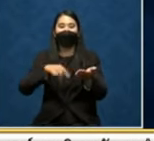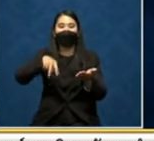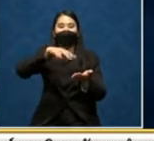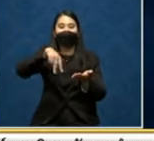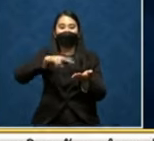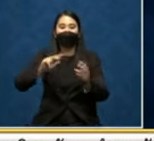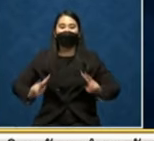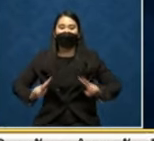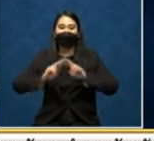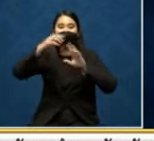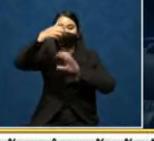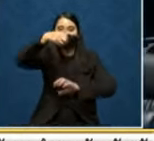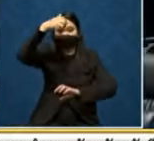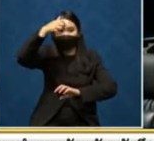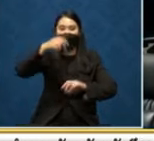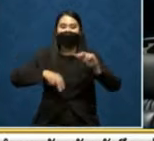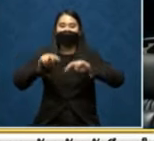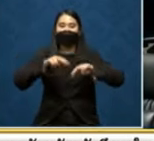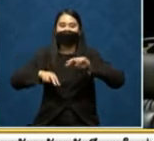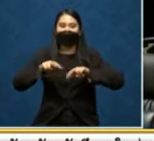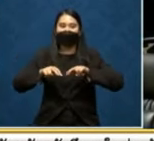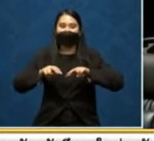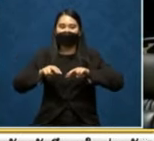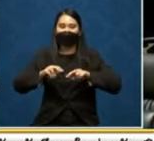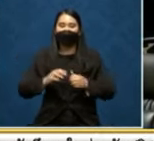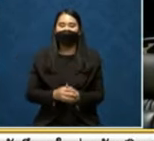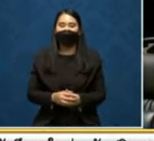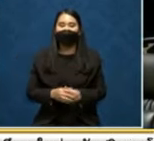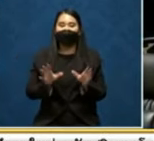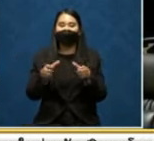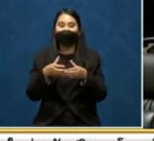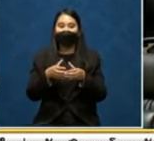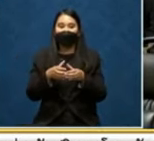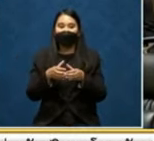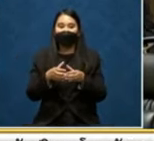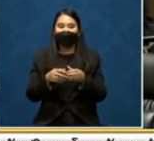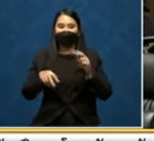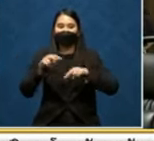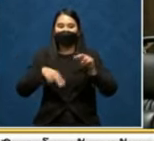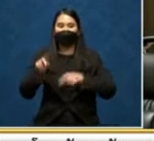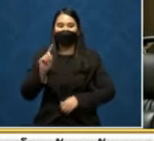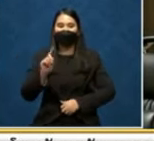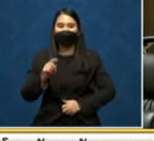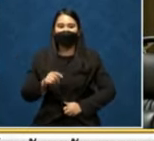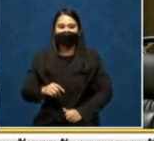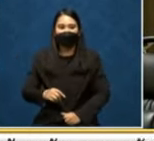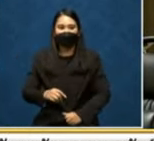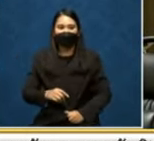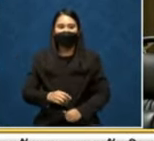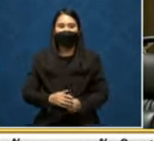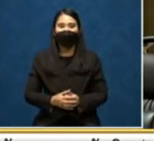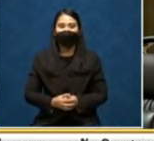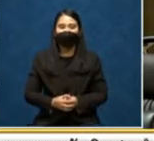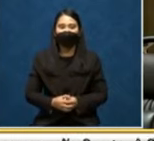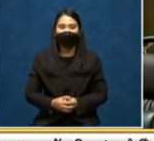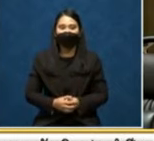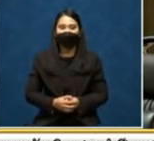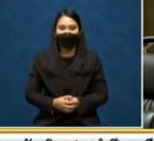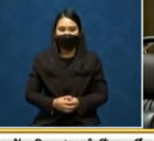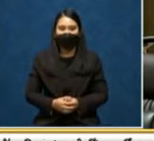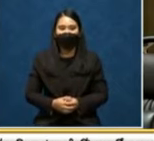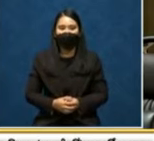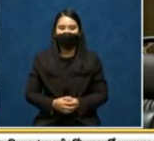งานกระทรวงมหาดไทยและมีการตรวจสอบกันเองตรวจสอบกันเองออกมาว่าไงครับตรวจ